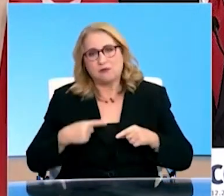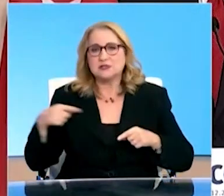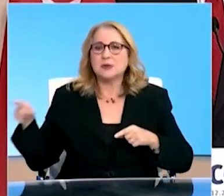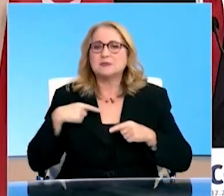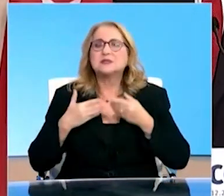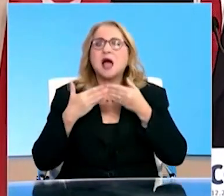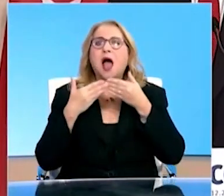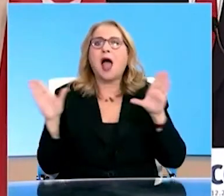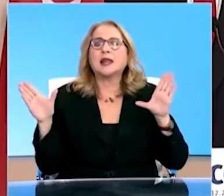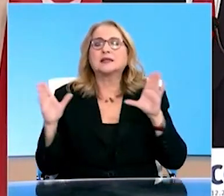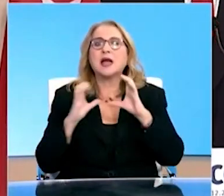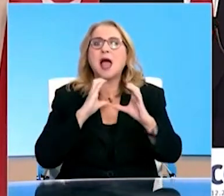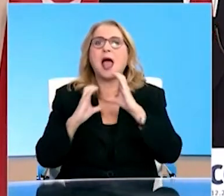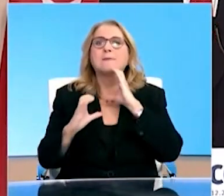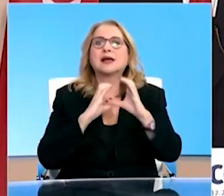επικοινωνίας.